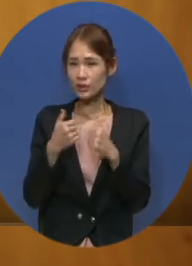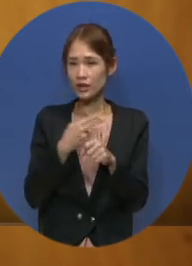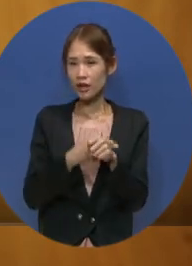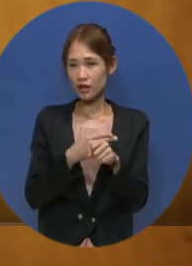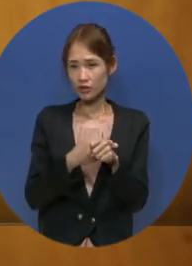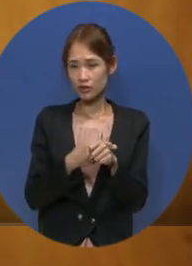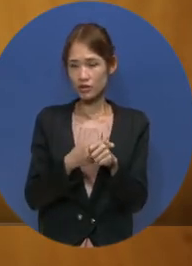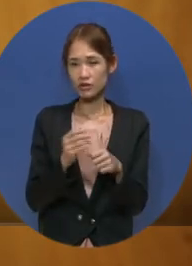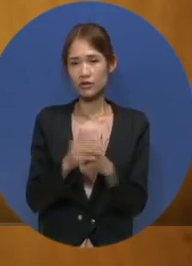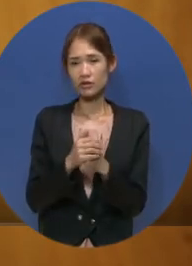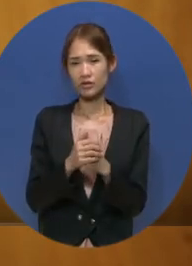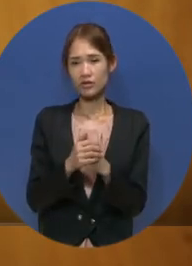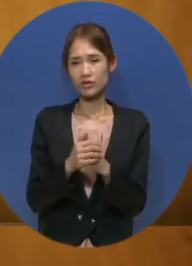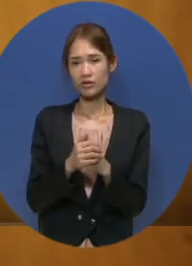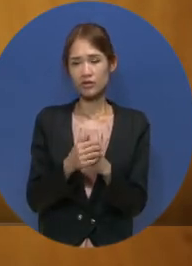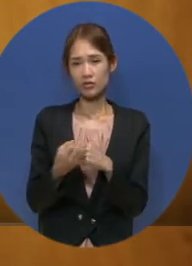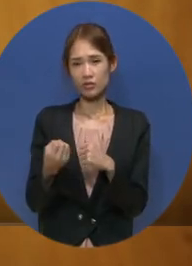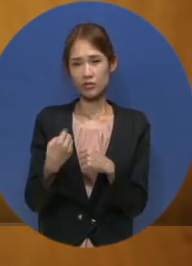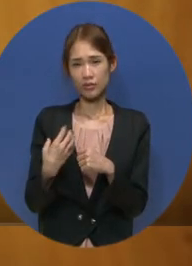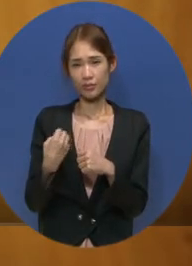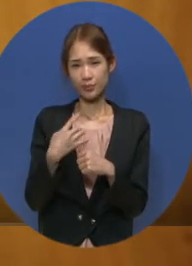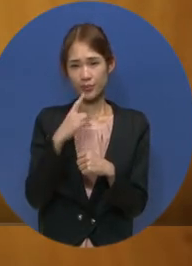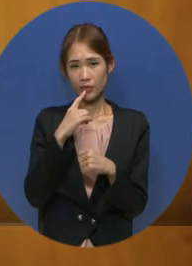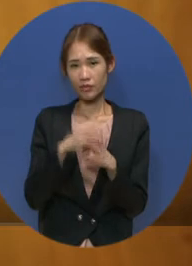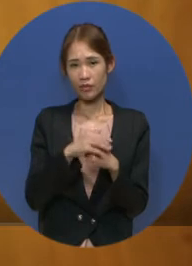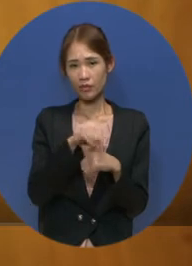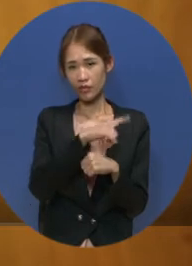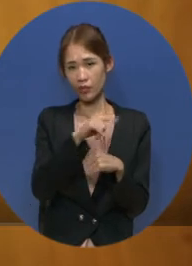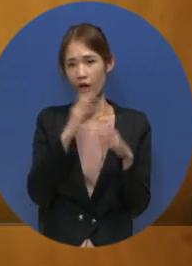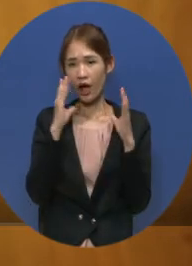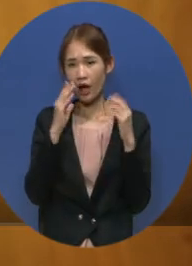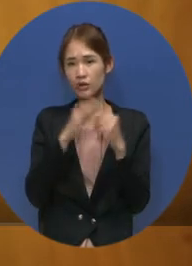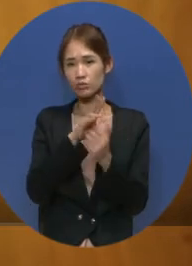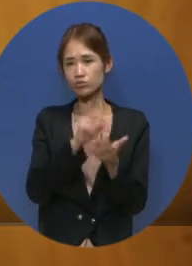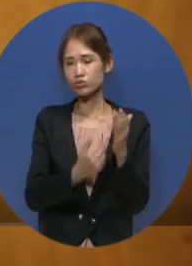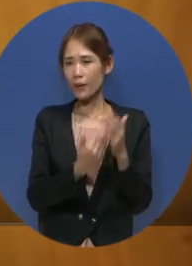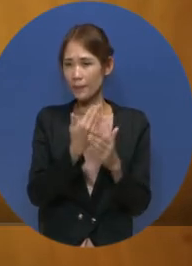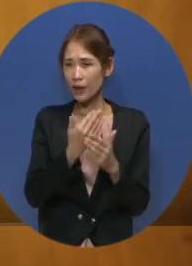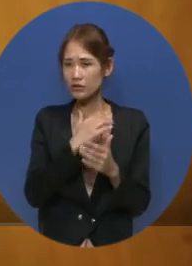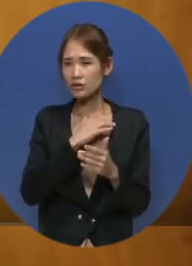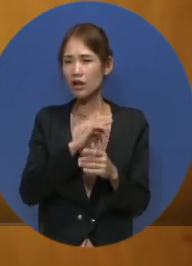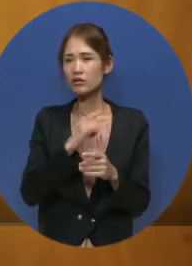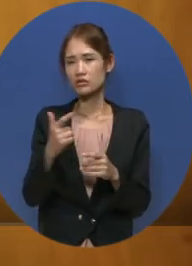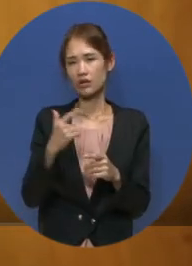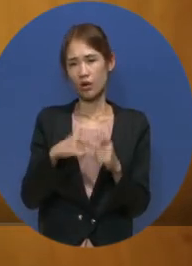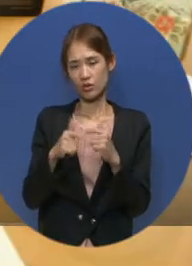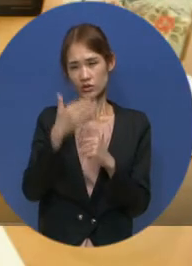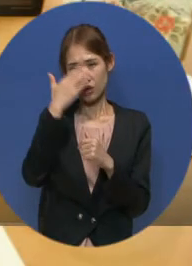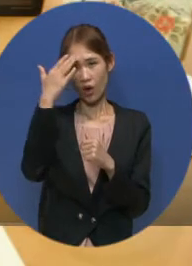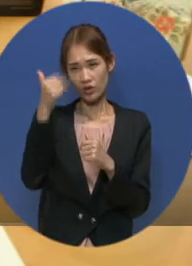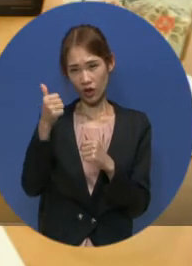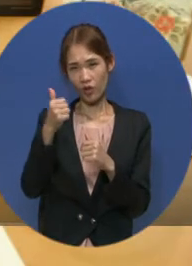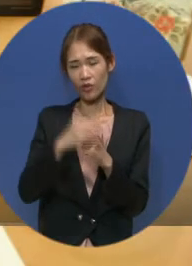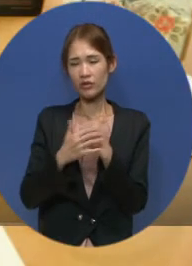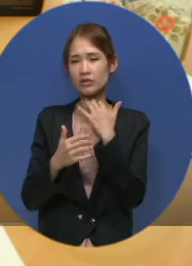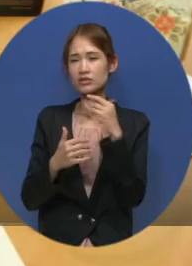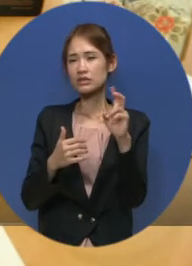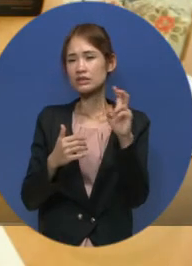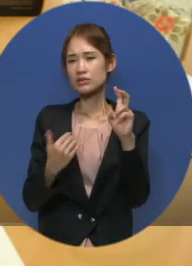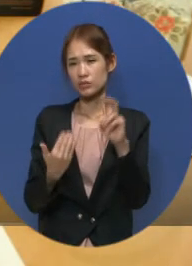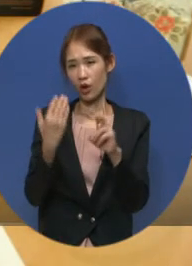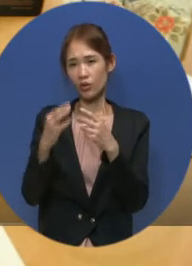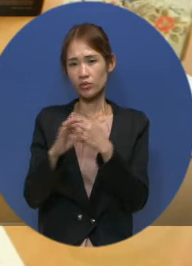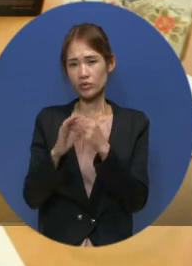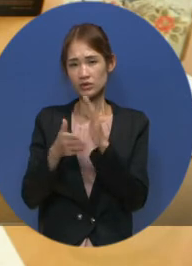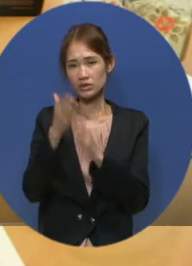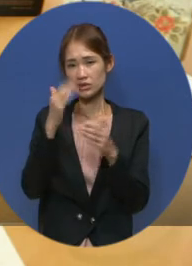선생님들이 복지사 선생님들이 여기 있는 어린 아이들도 문제지만 가장 큰 문제는 청년들이다. 20살이 넘으면 아이들이